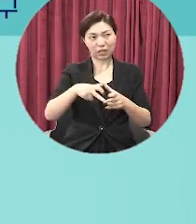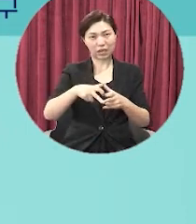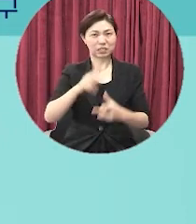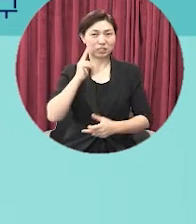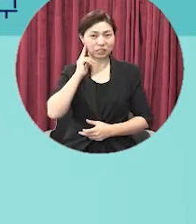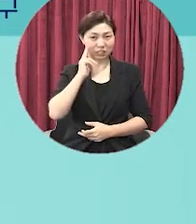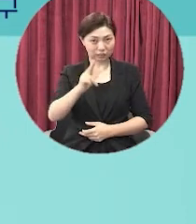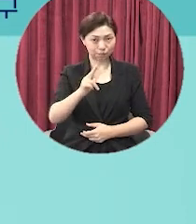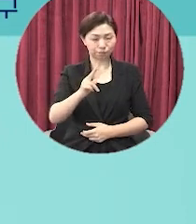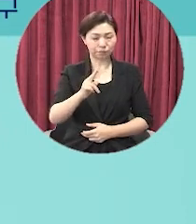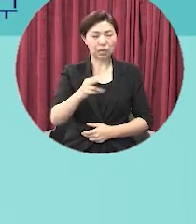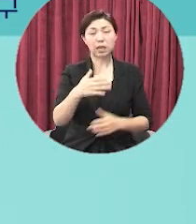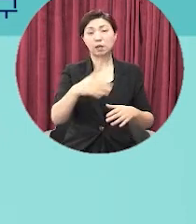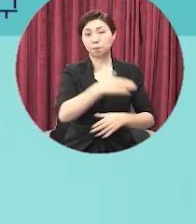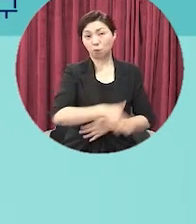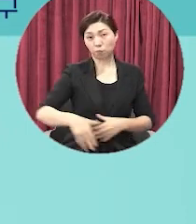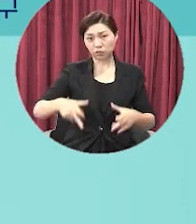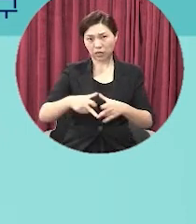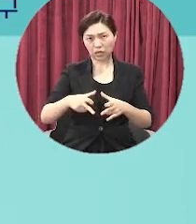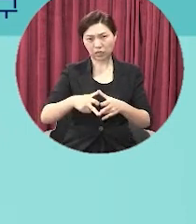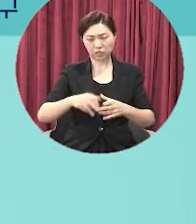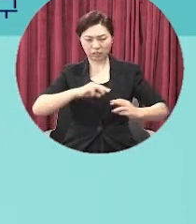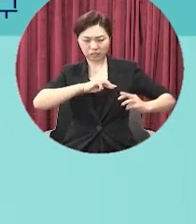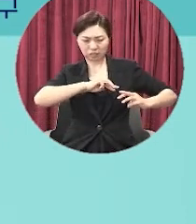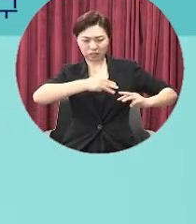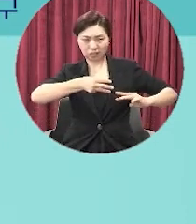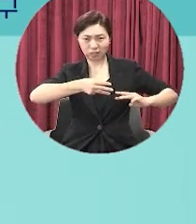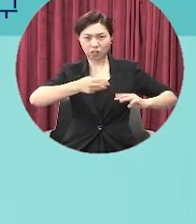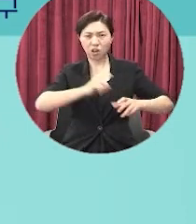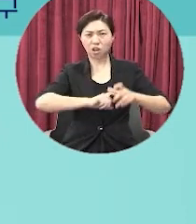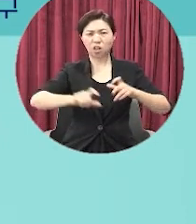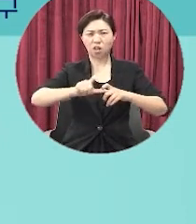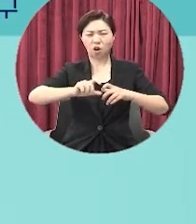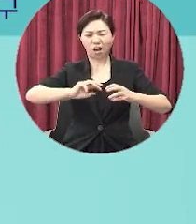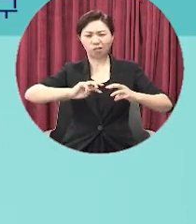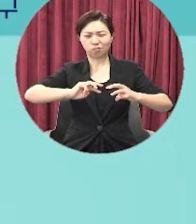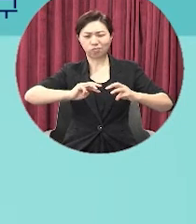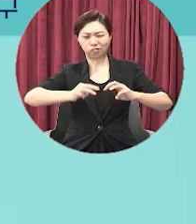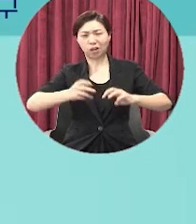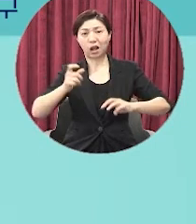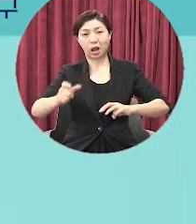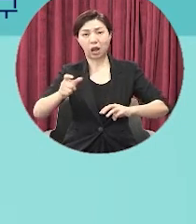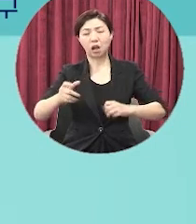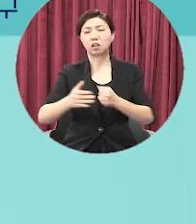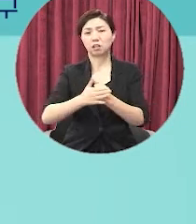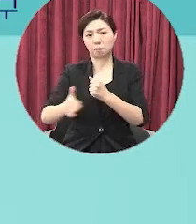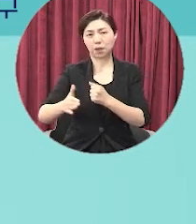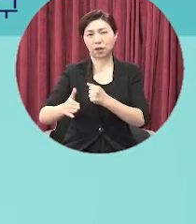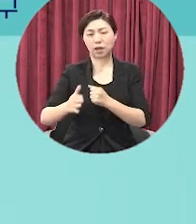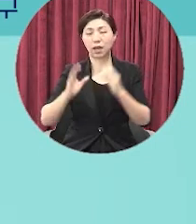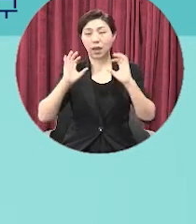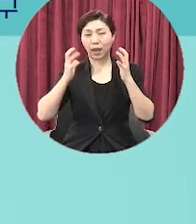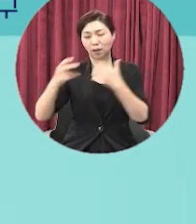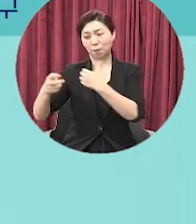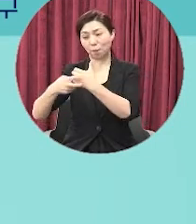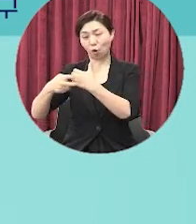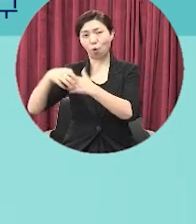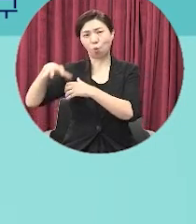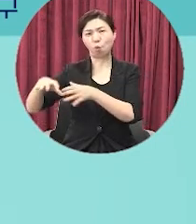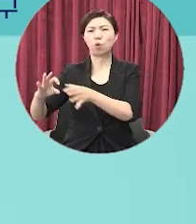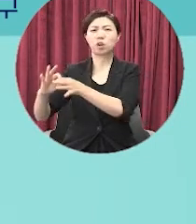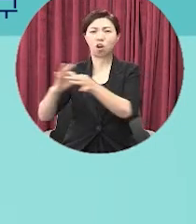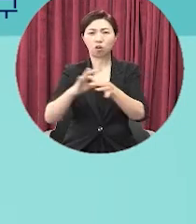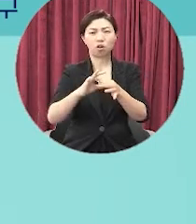근이영양증 한 아들은 진행하는 관계의 단계가 있기 때문에 소화와 나 외교와 여기에도 복제 서비스에서